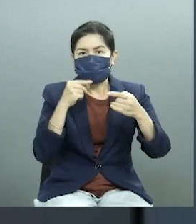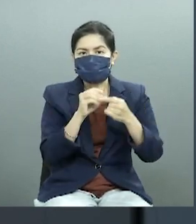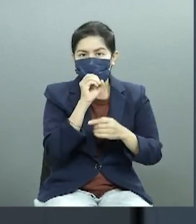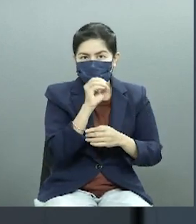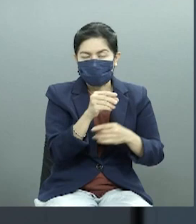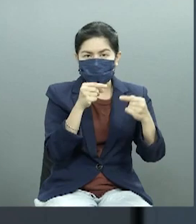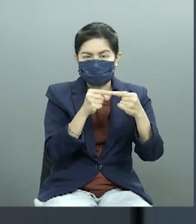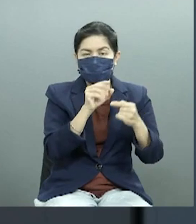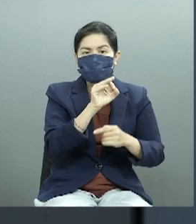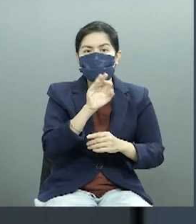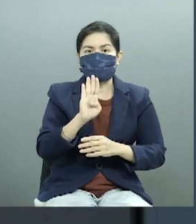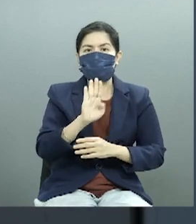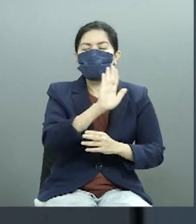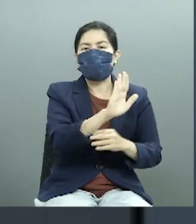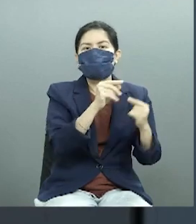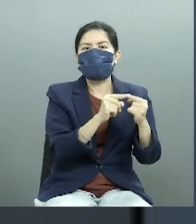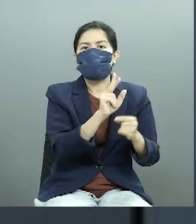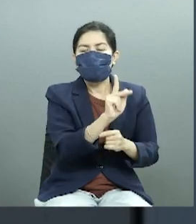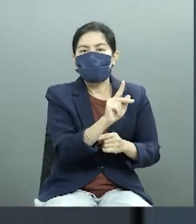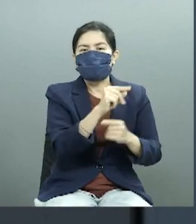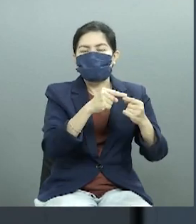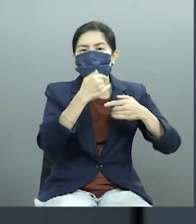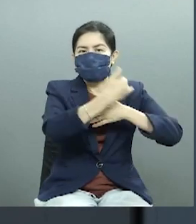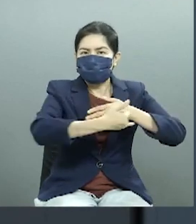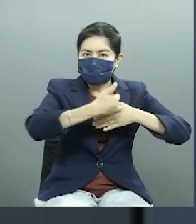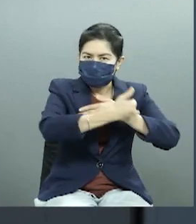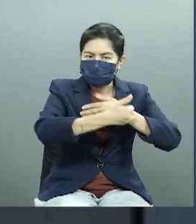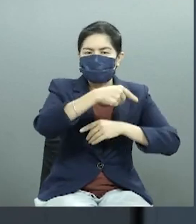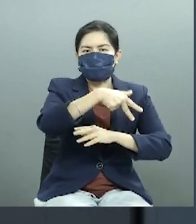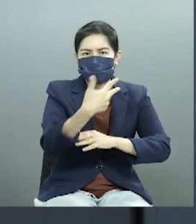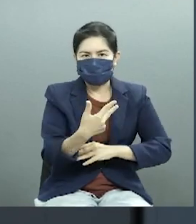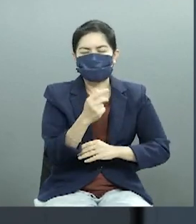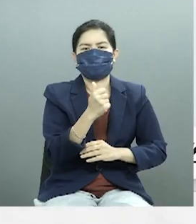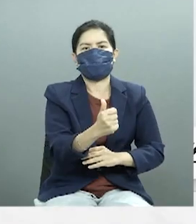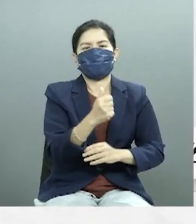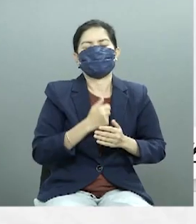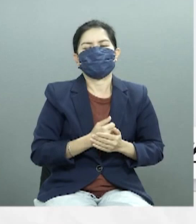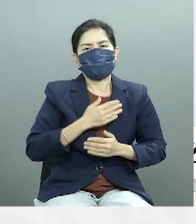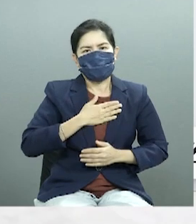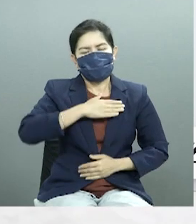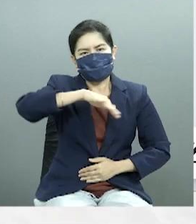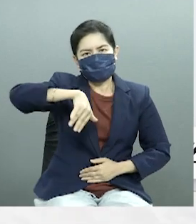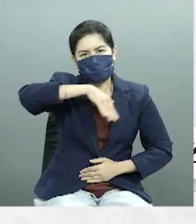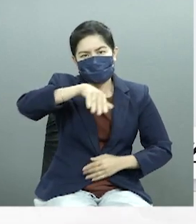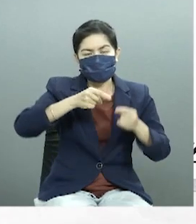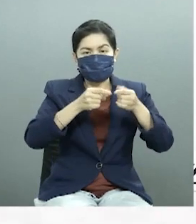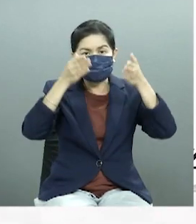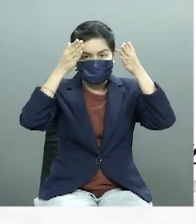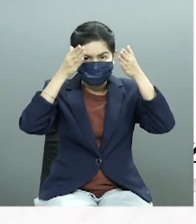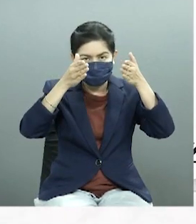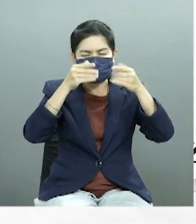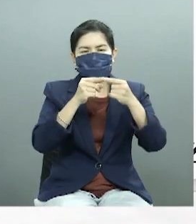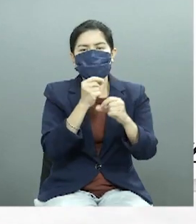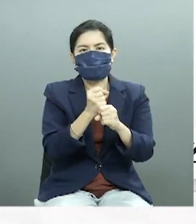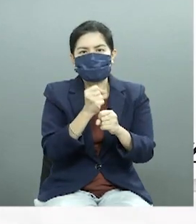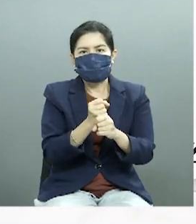ที่แฟนเพจของข่าวต่างประเทศไทย PBSได้เช่นเดียวกันค่ะซึ่งพวกเรานะคะตั้งใจค่ะที่จะนำ